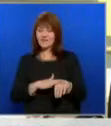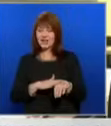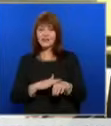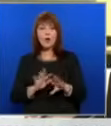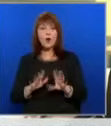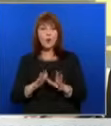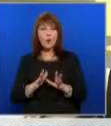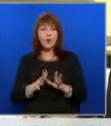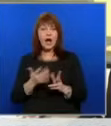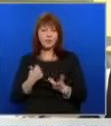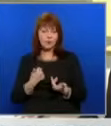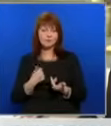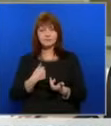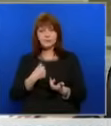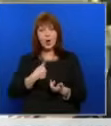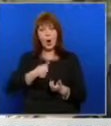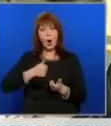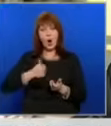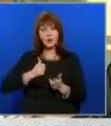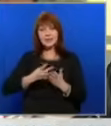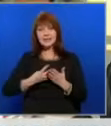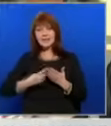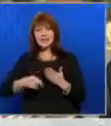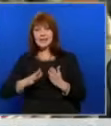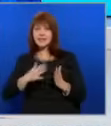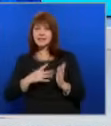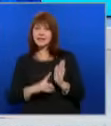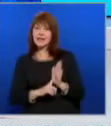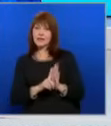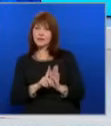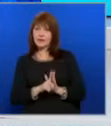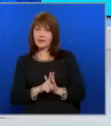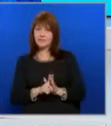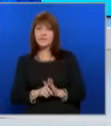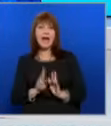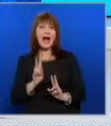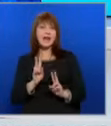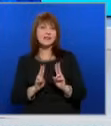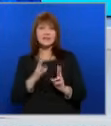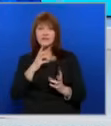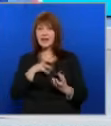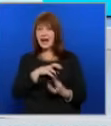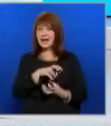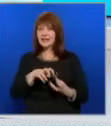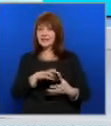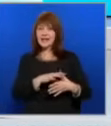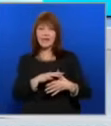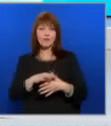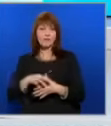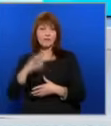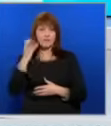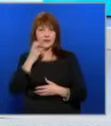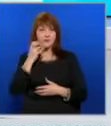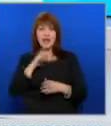когато компетентните органи излезат с резултати. Разрешаването на кризата с ръководството на